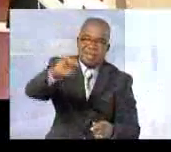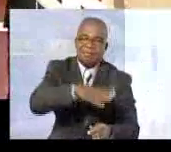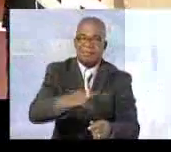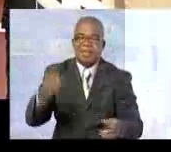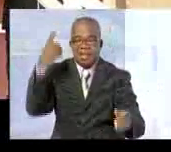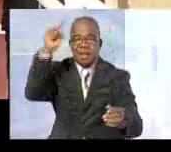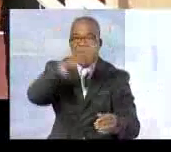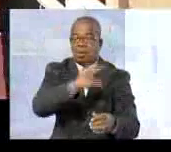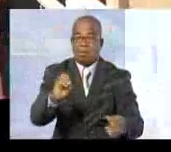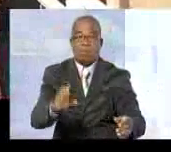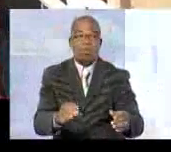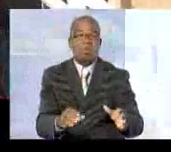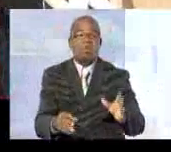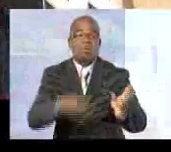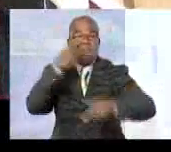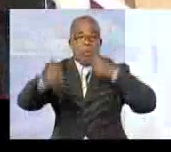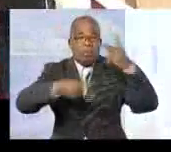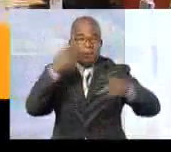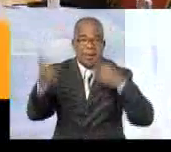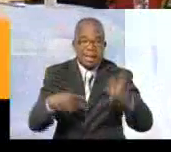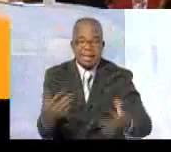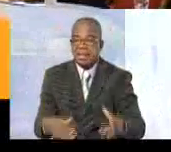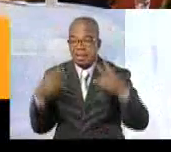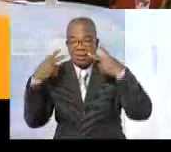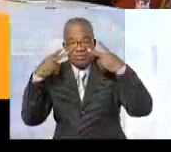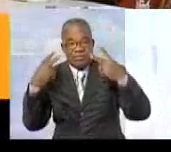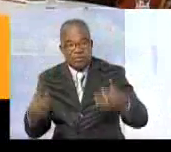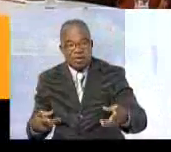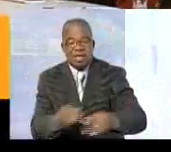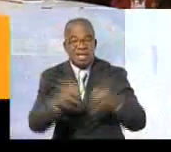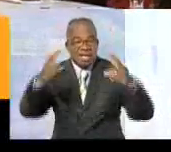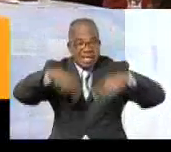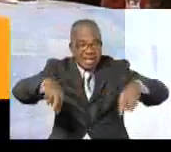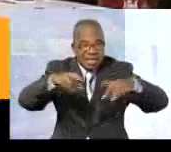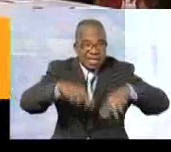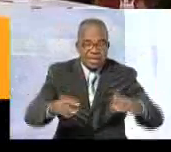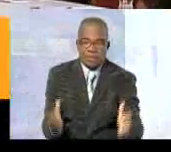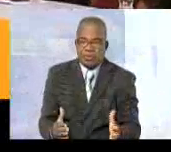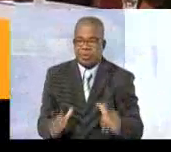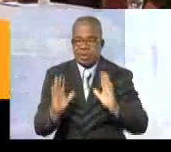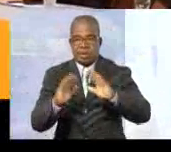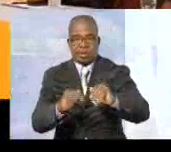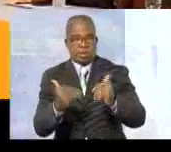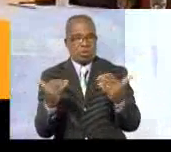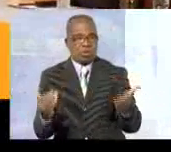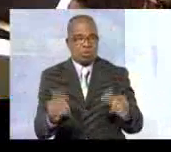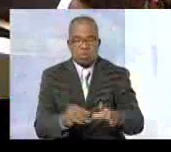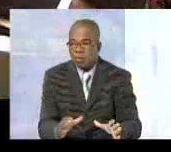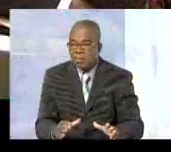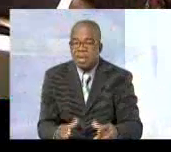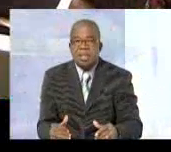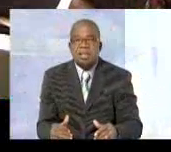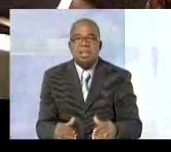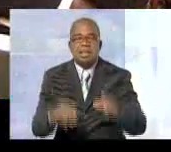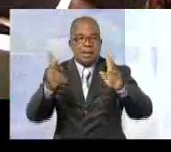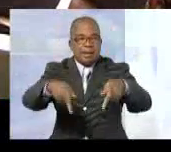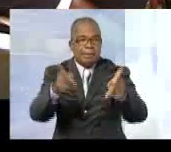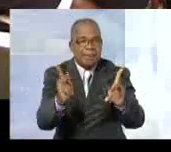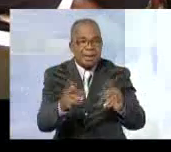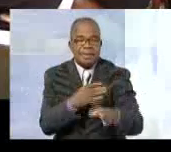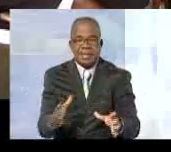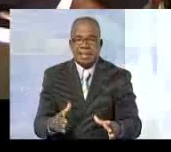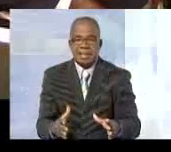l'information. Pour le président du comité scientifique de ce séminaire, Bakayoko Amadou, directeur général adjoint de la RTI, il